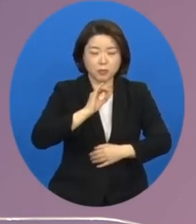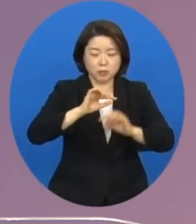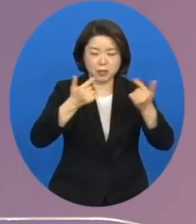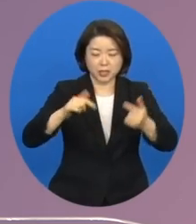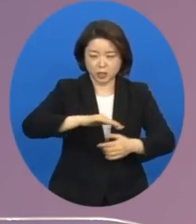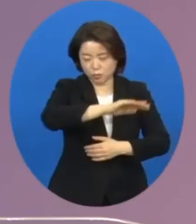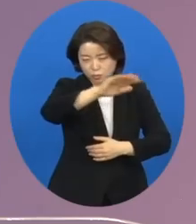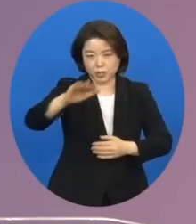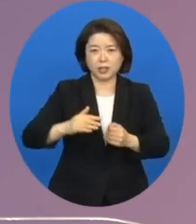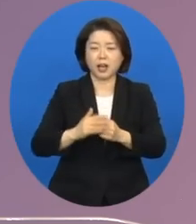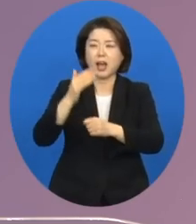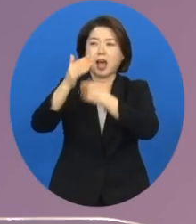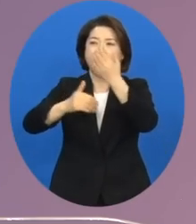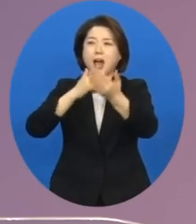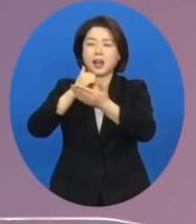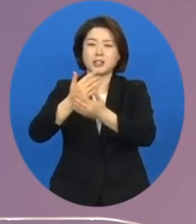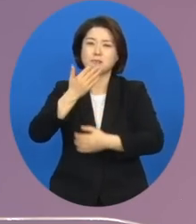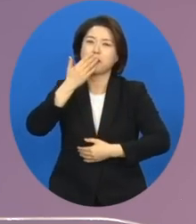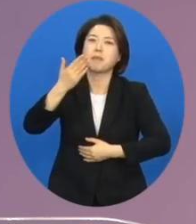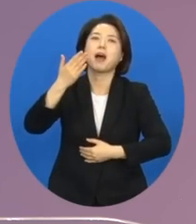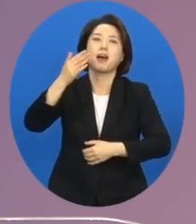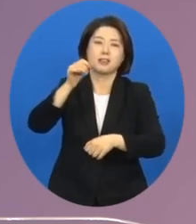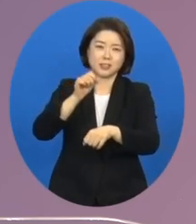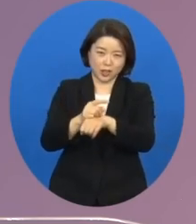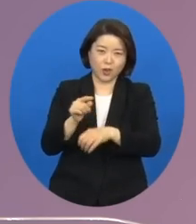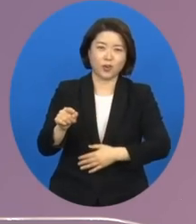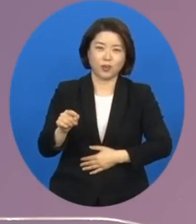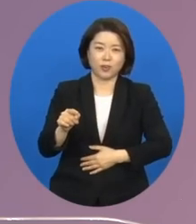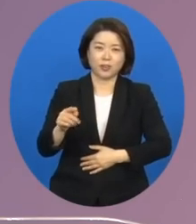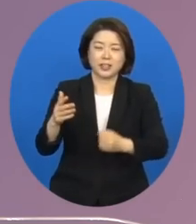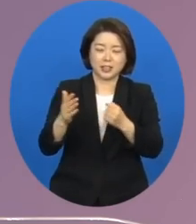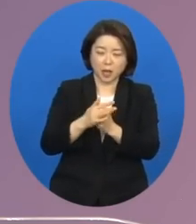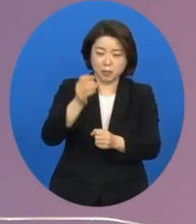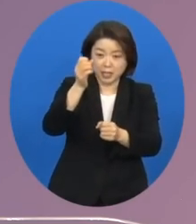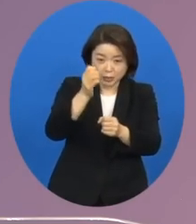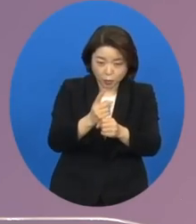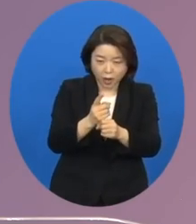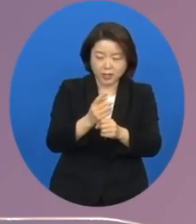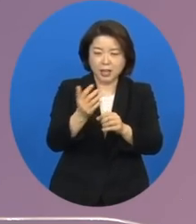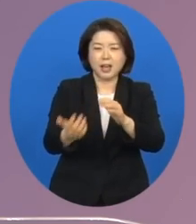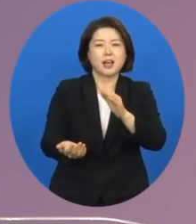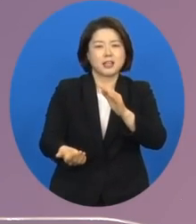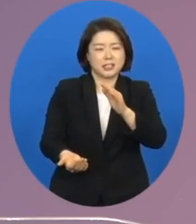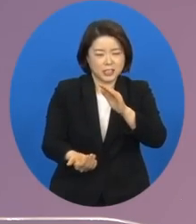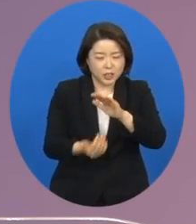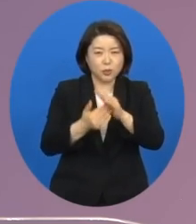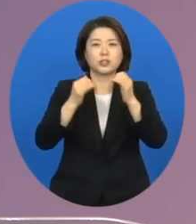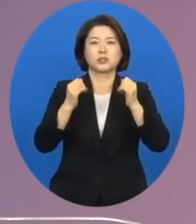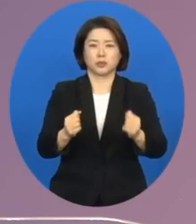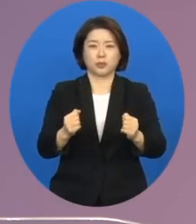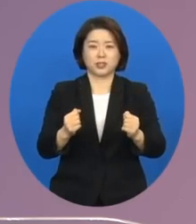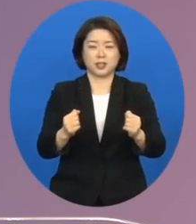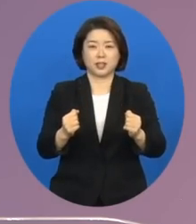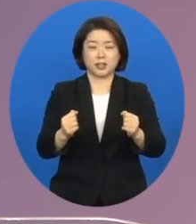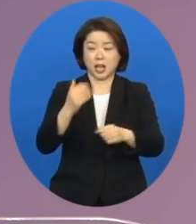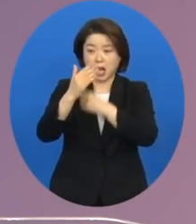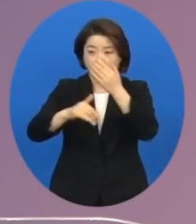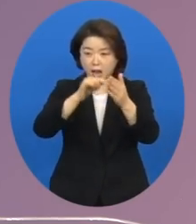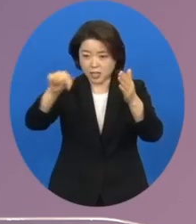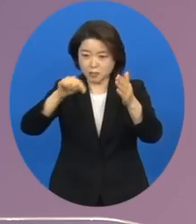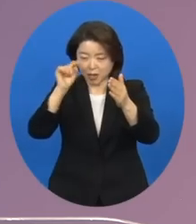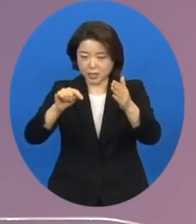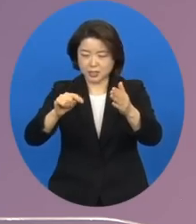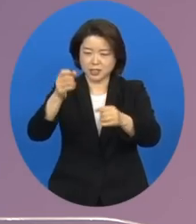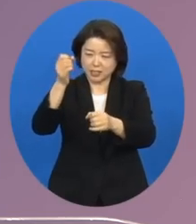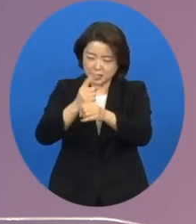하나님의 가능성이기에 또한 이미 이루어진 존재구나 하나님 안에서 이미